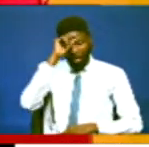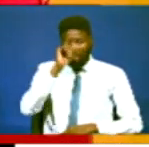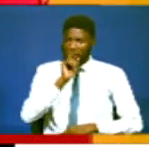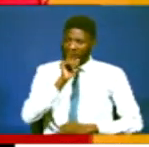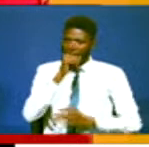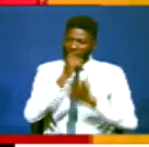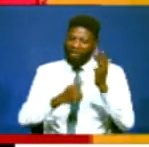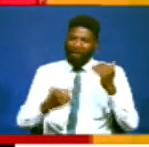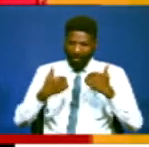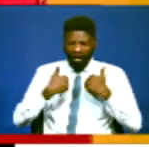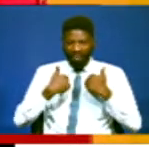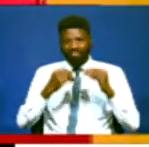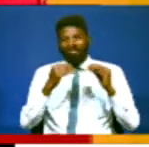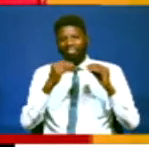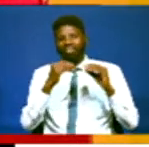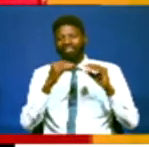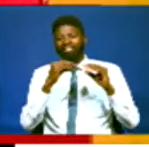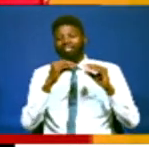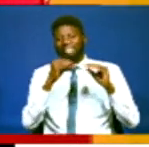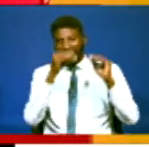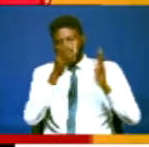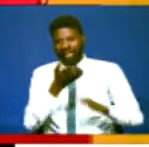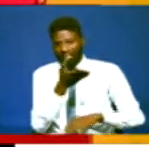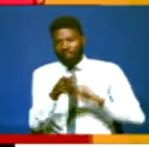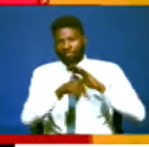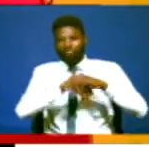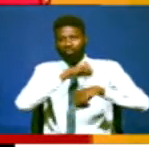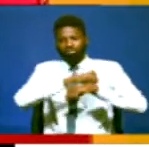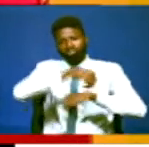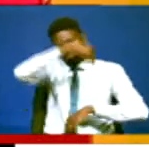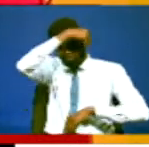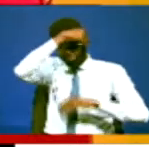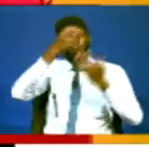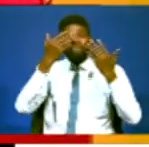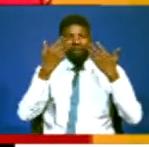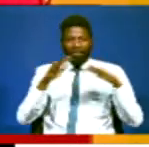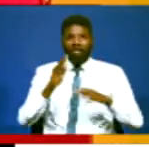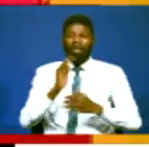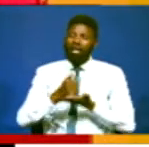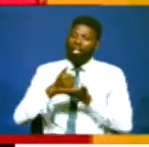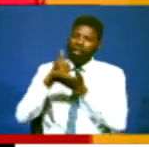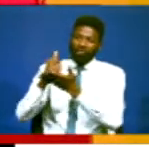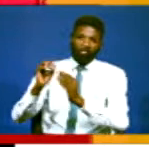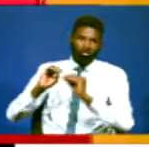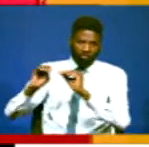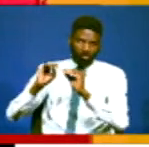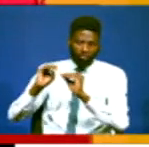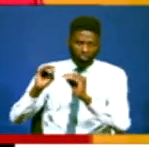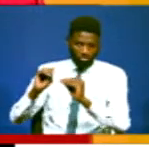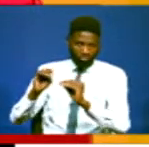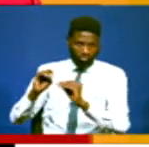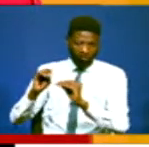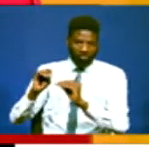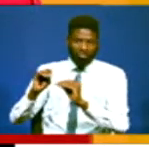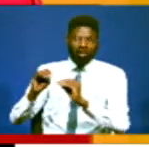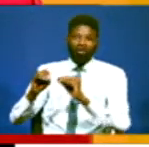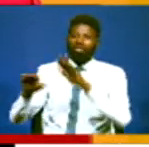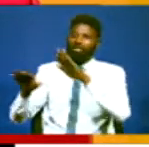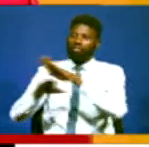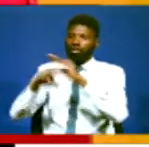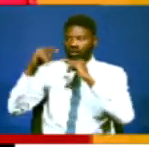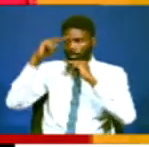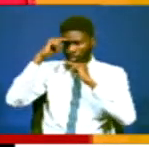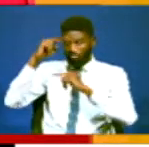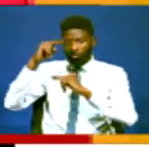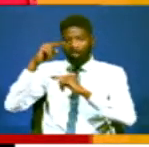zetu wamefanya degree. Kwa hivyo ndio watakuwa wanasaidia kuwafundisha watoto hawa. Na ukipita katika shule zetu utapata walimu wengi